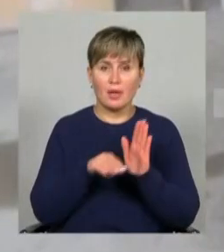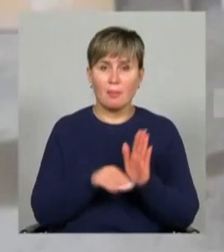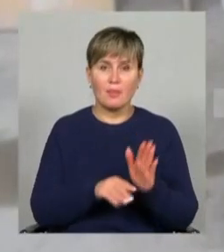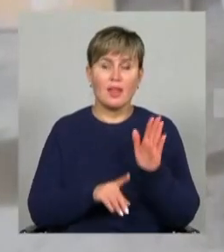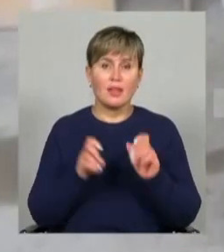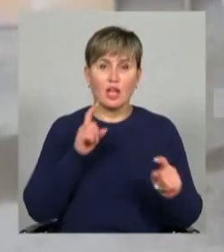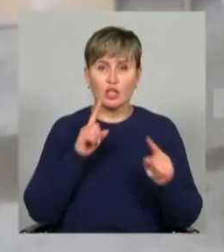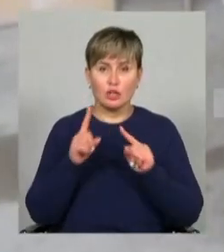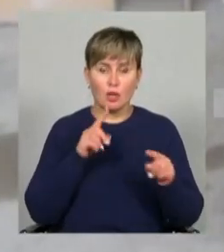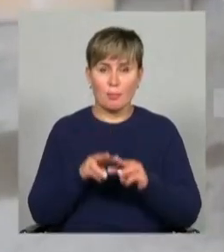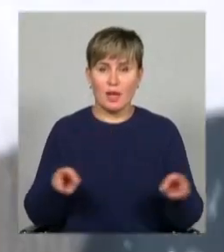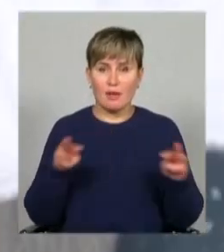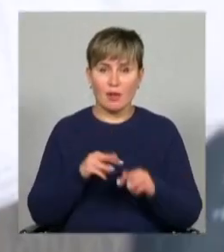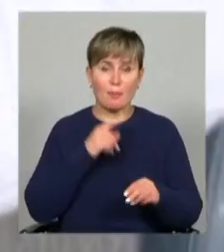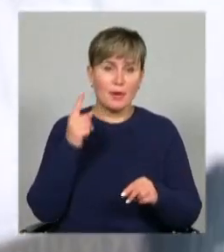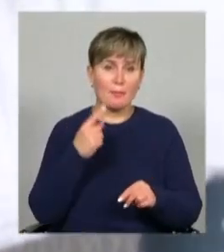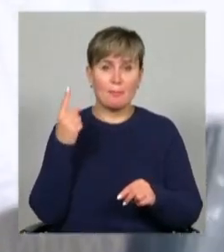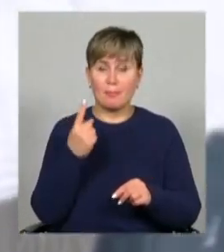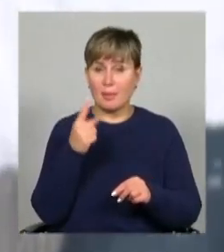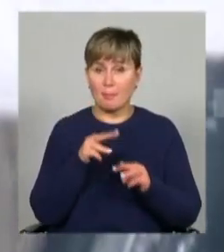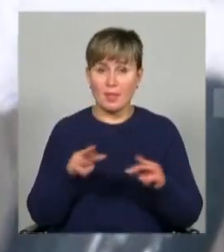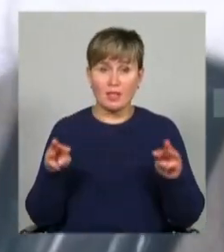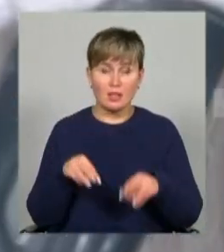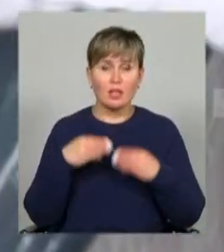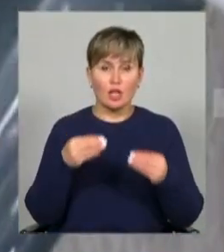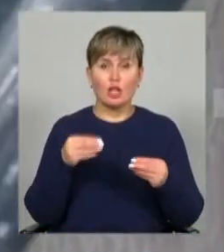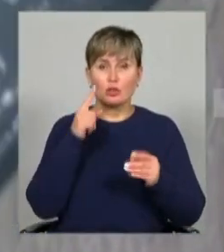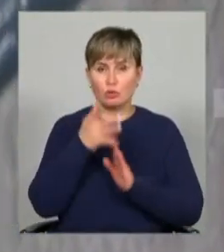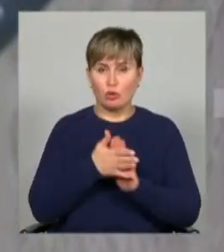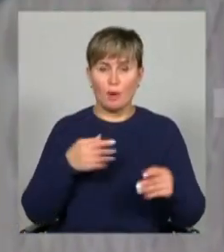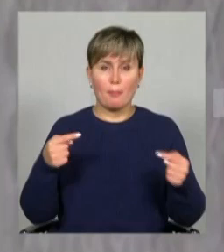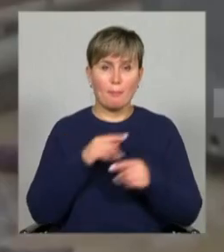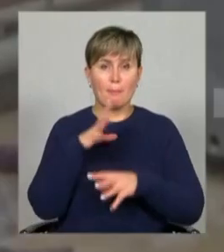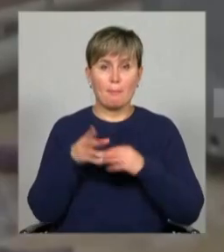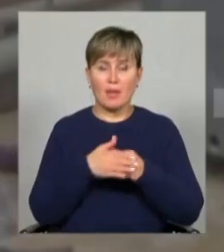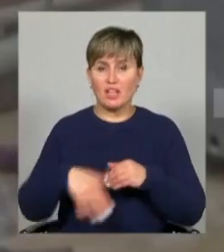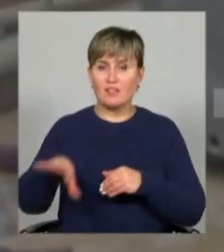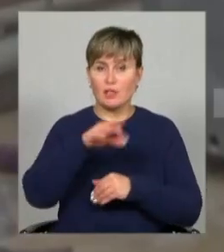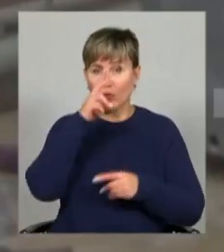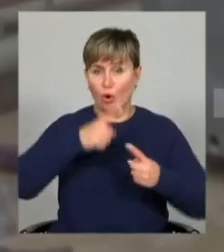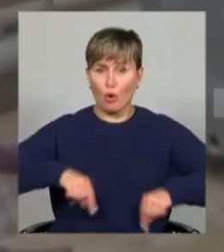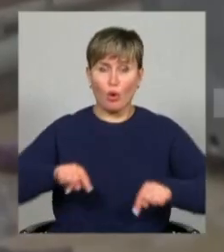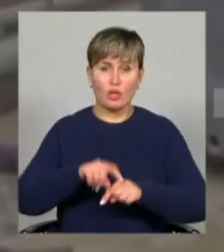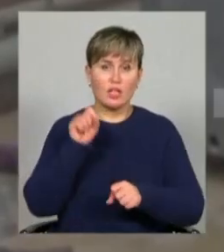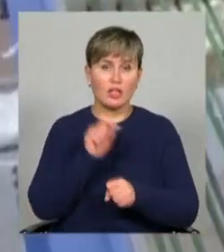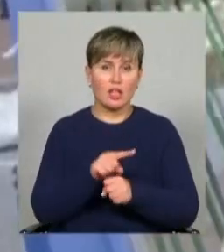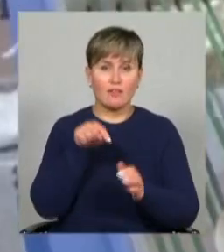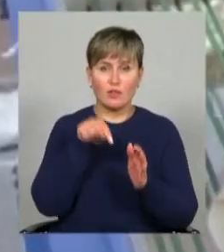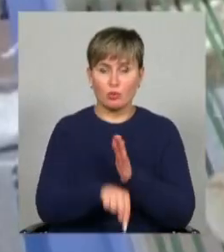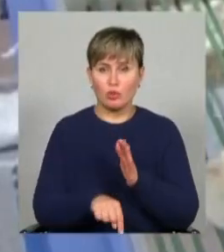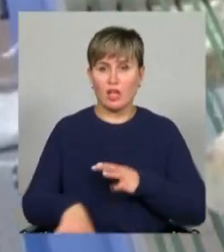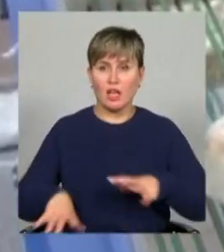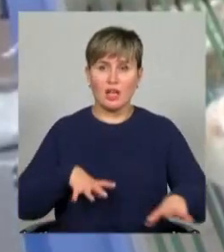очередном заседании правительства премьер-министр Алихан Смаилов дал четко понять, что перед всеми госорганами стоит задача по насыщению внутреннего рынка